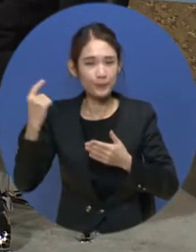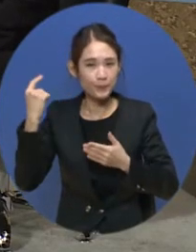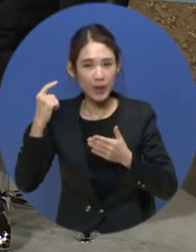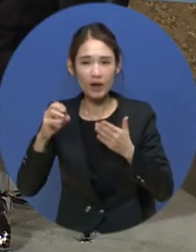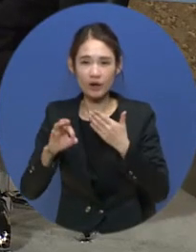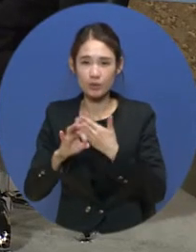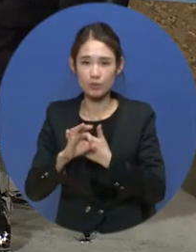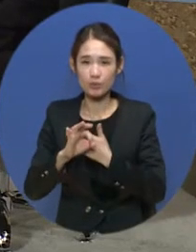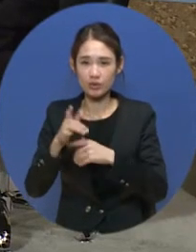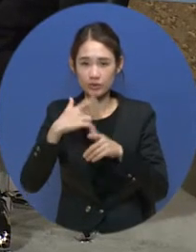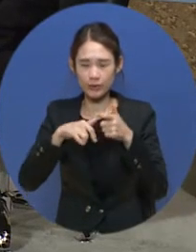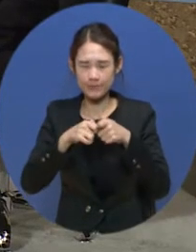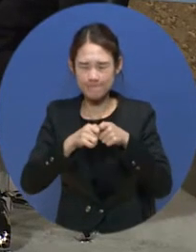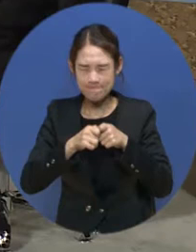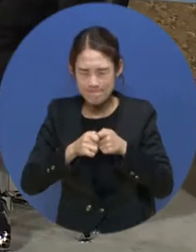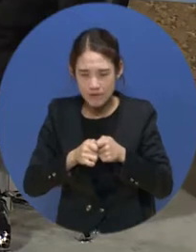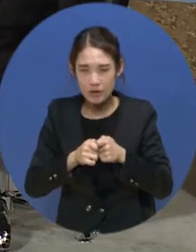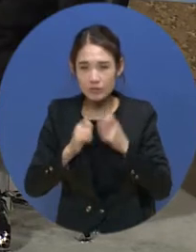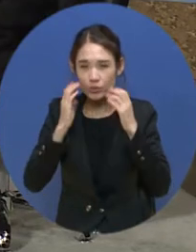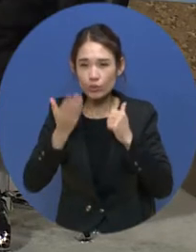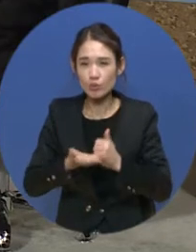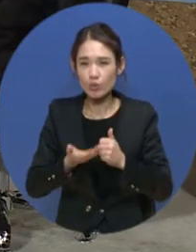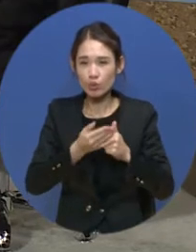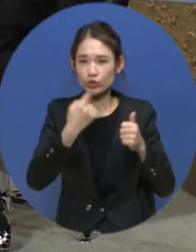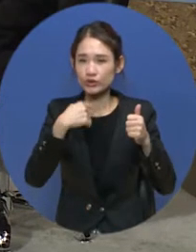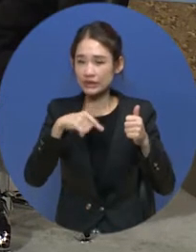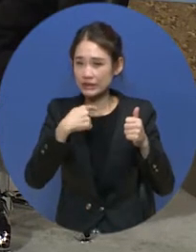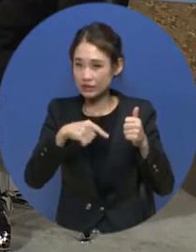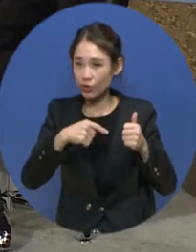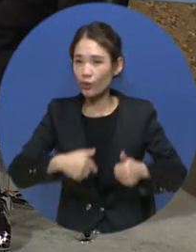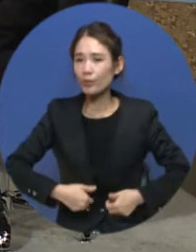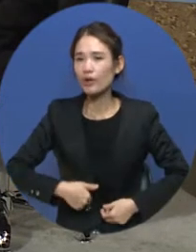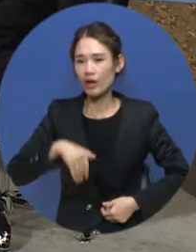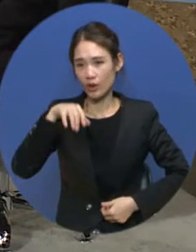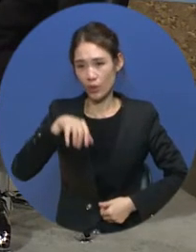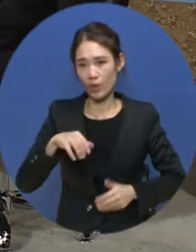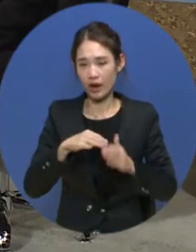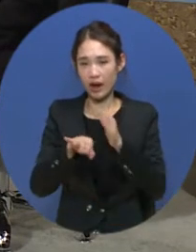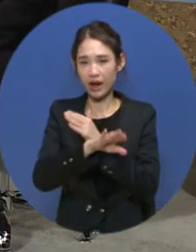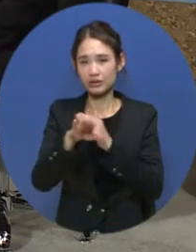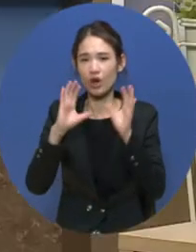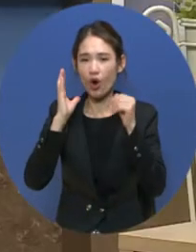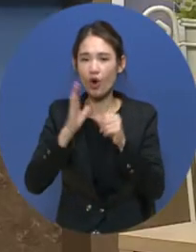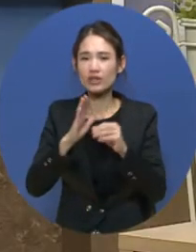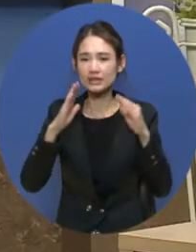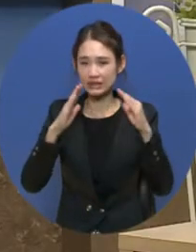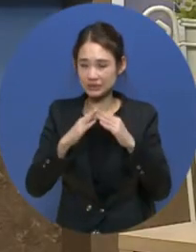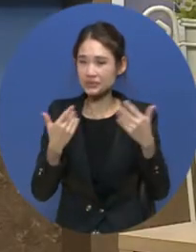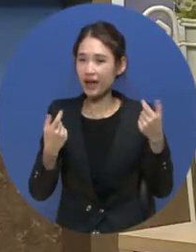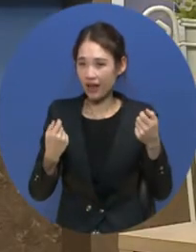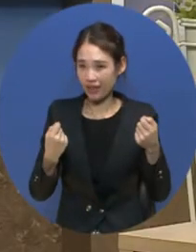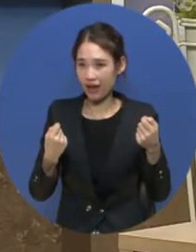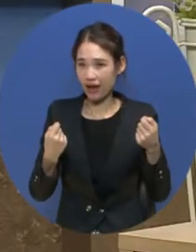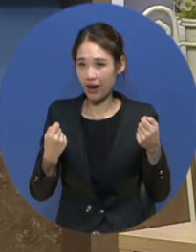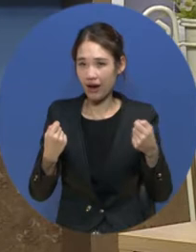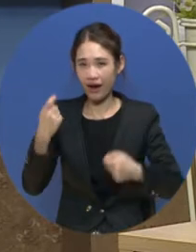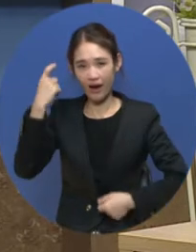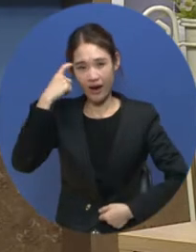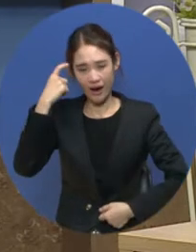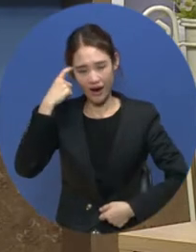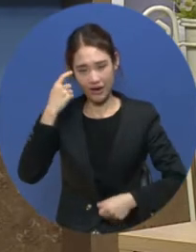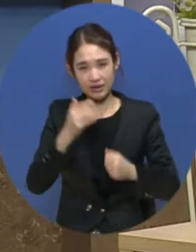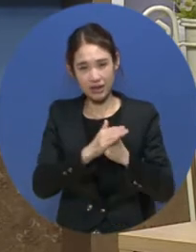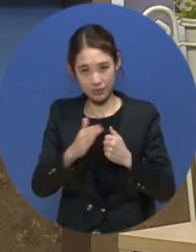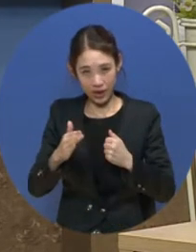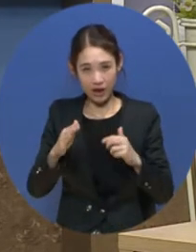더 세밀하고 촘촘한 이 보육 지도가 필요한 곳이 가정 어린이집이 아닐까 하는 생각이 드는데요. 네. 그렇기 때문에 이